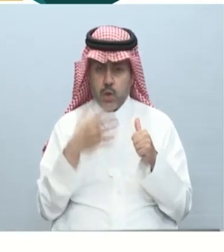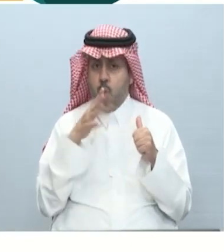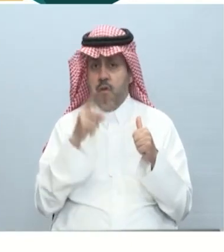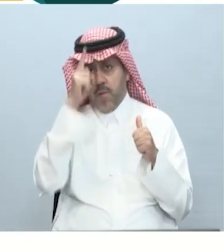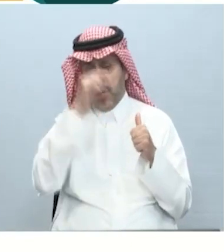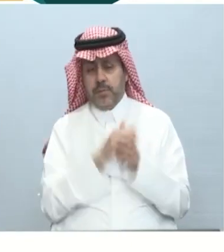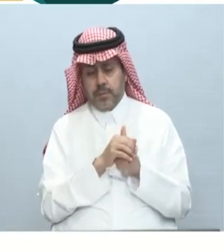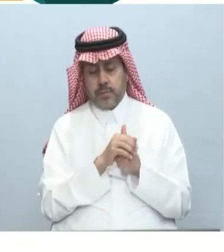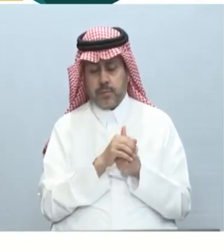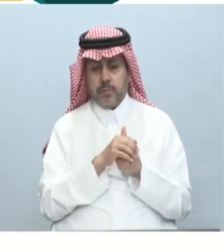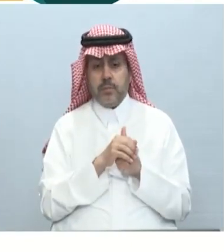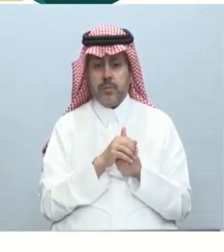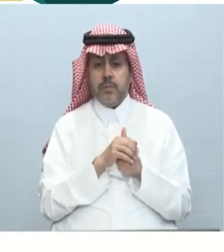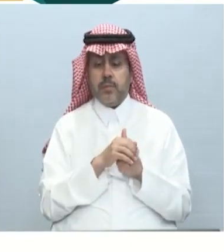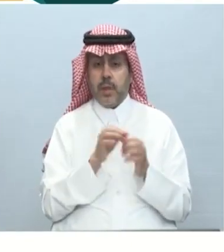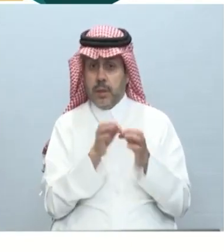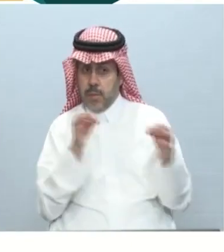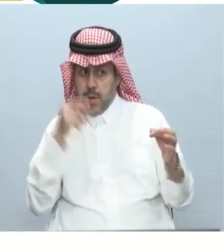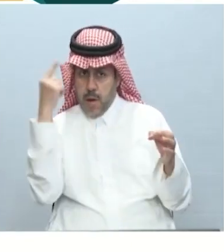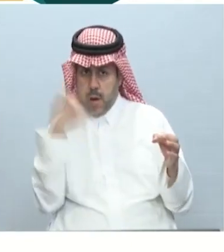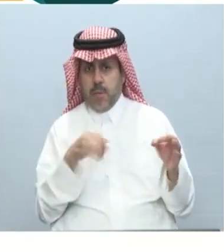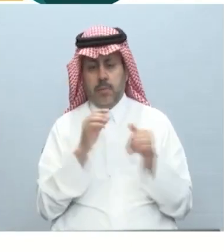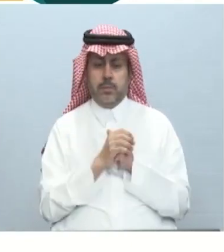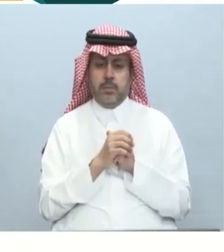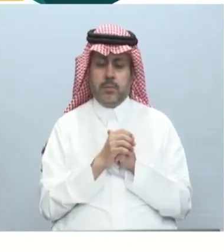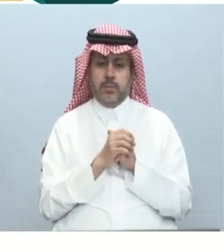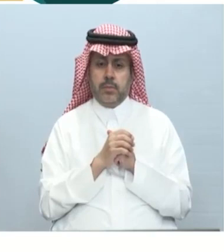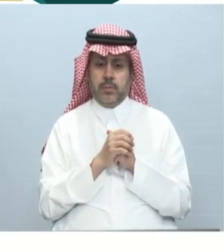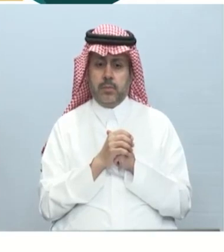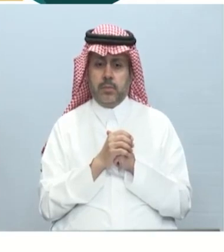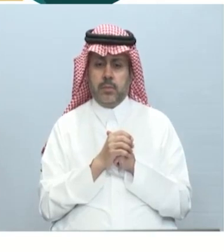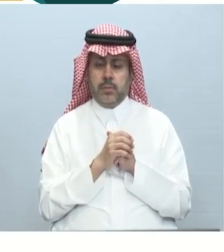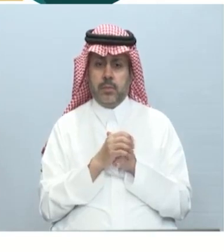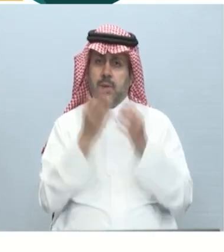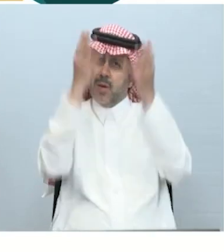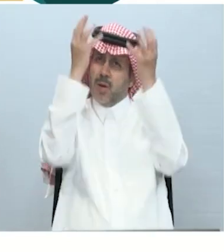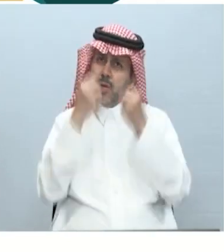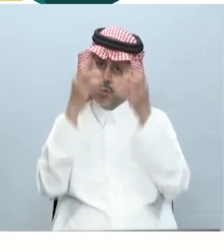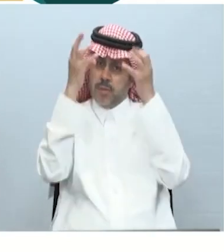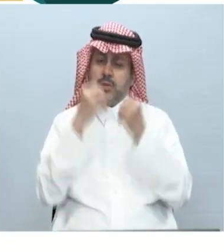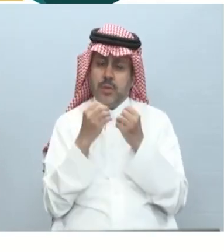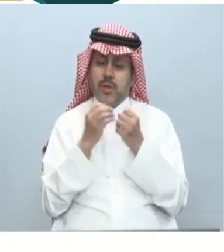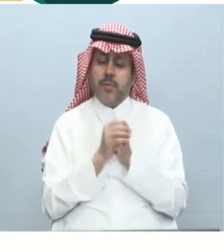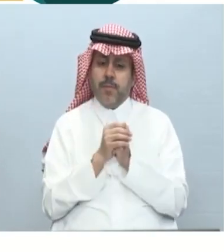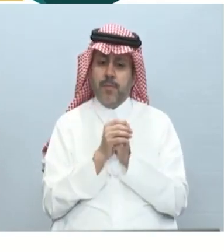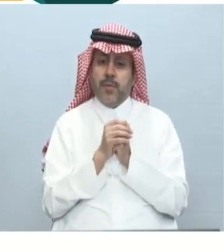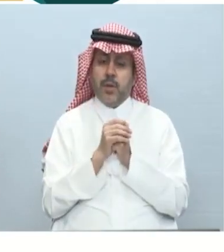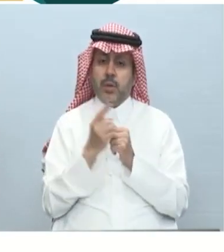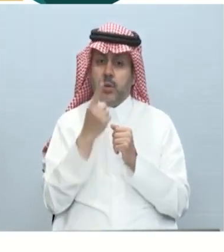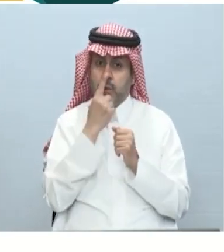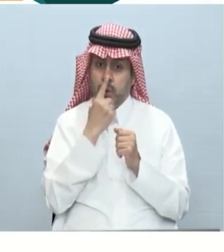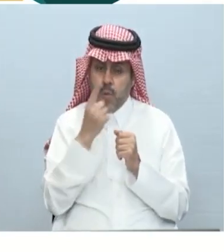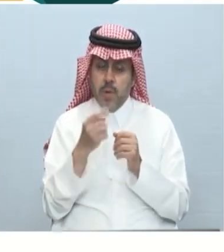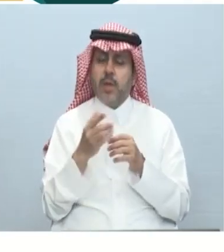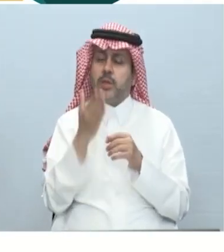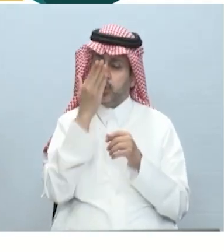فانت تخاف من الله فتبتعد عن المحرمات طيب الرجاء ماذا ينتج عنه تقبل على